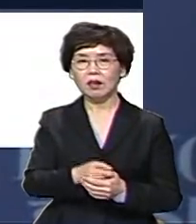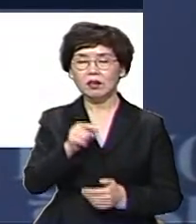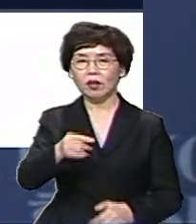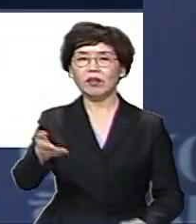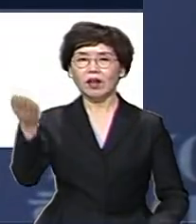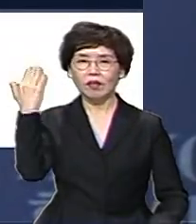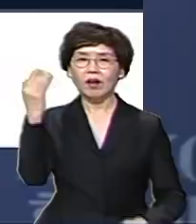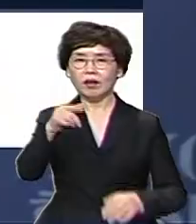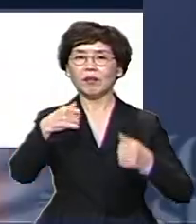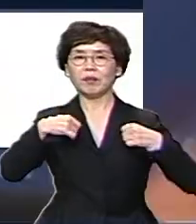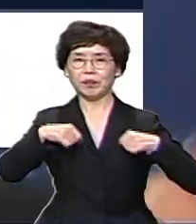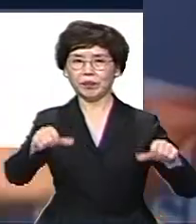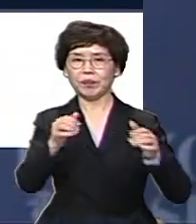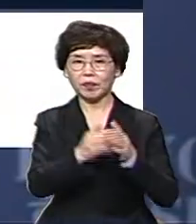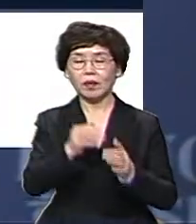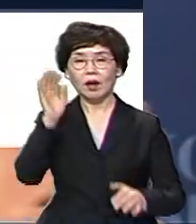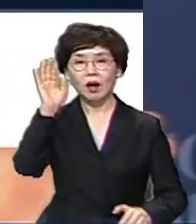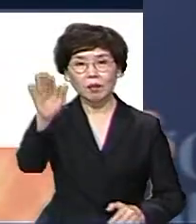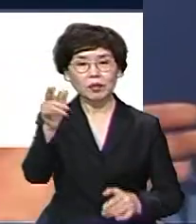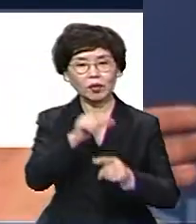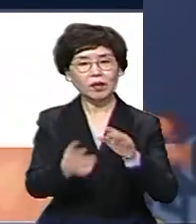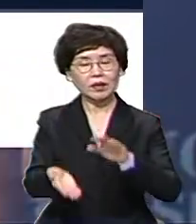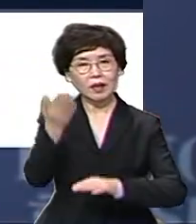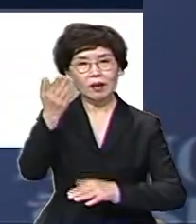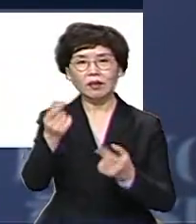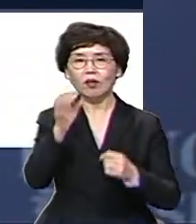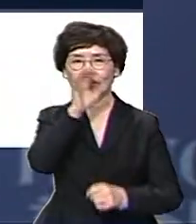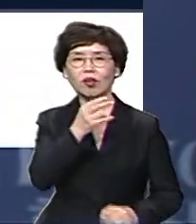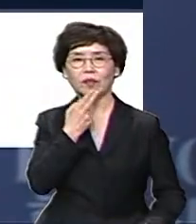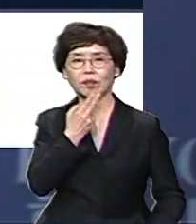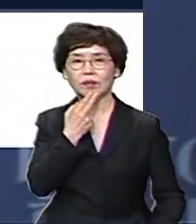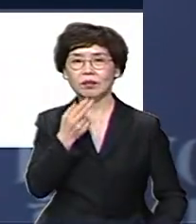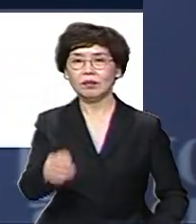수백만 달러의 폭탄을 터뜨리고 또 돌아가는 그런 것은